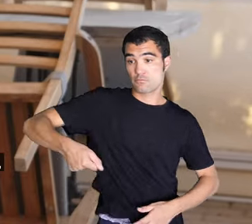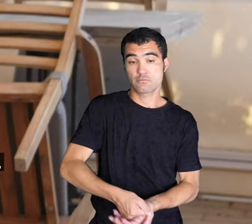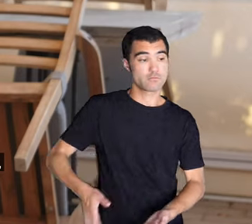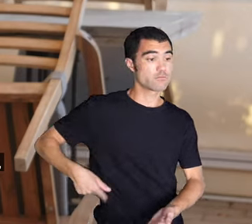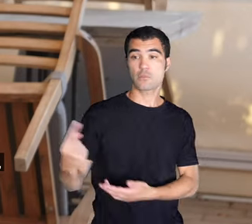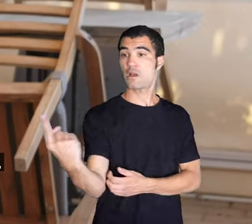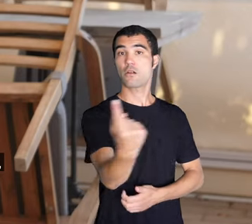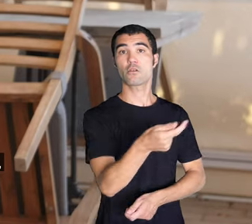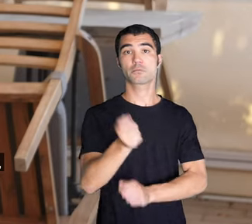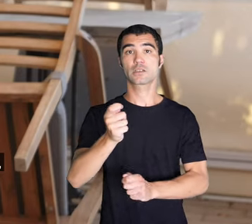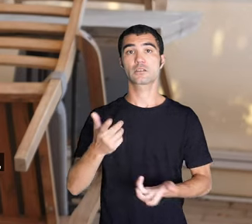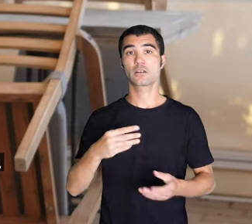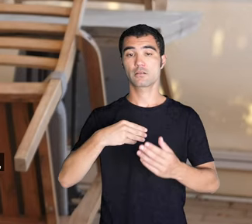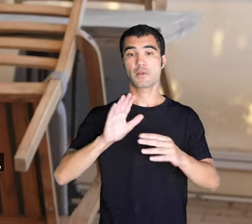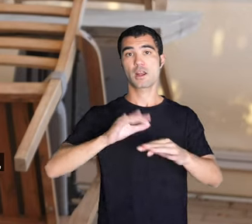Nosaltres començàvem